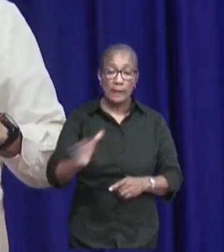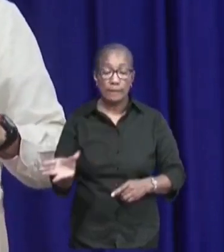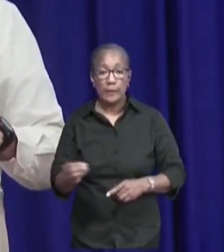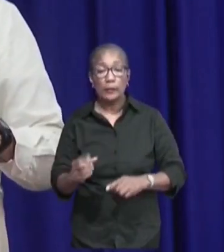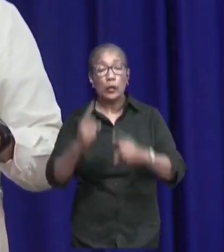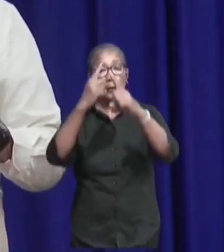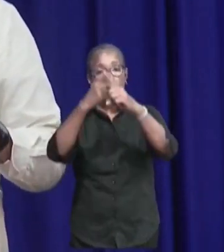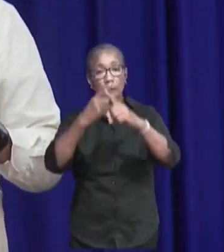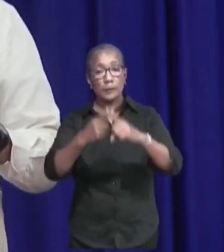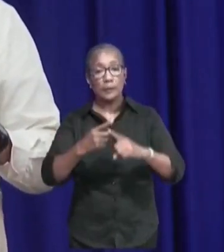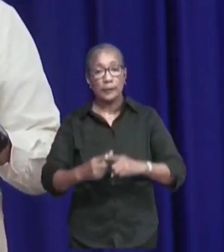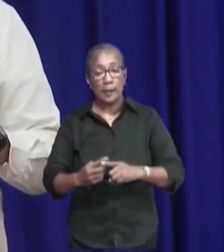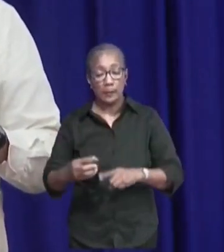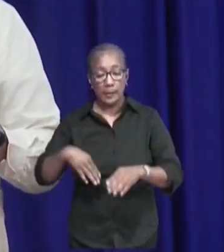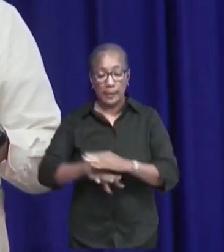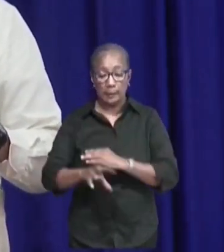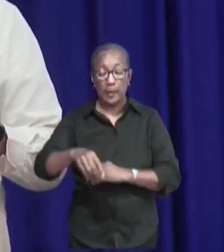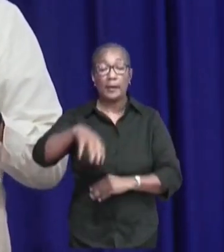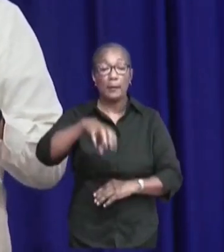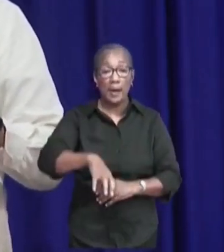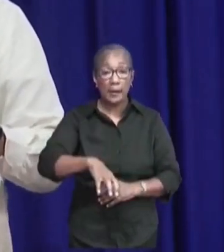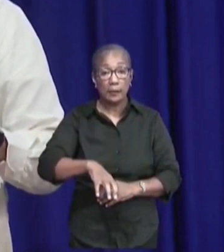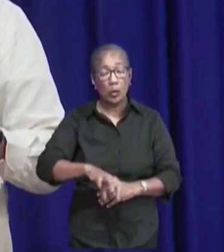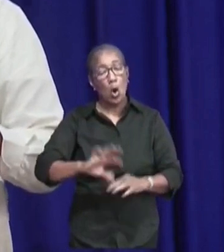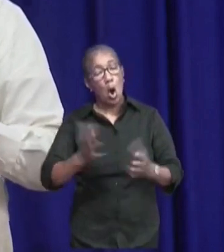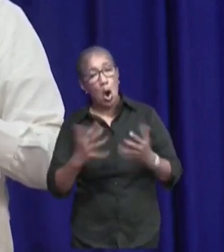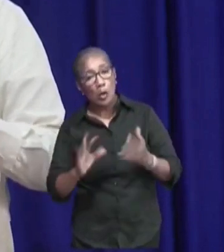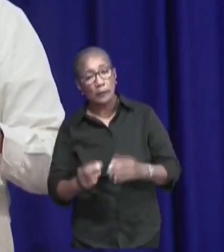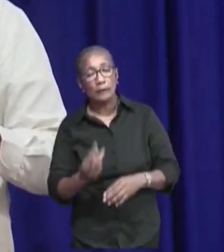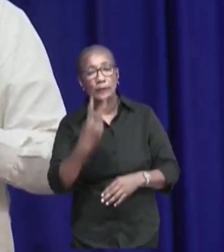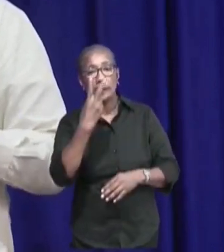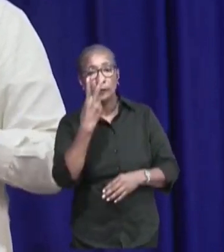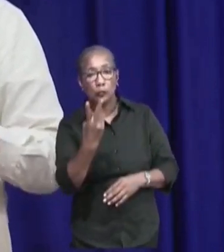vanuit Amsterdam naar Paramaribo. Daarop zullen ongeveer